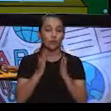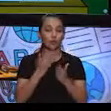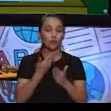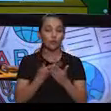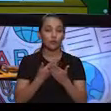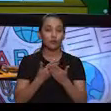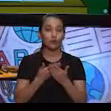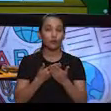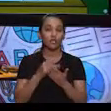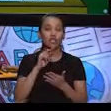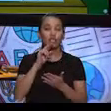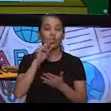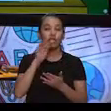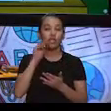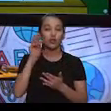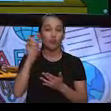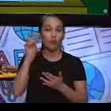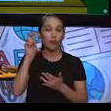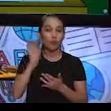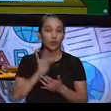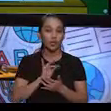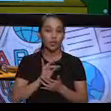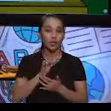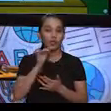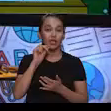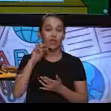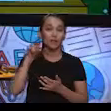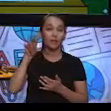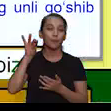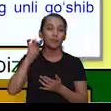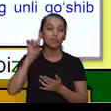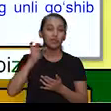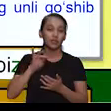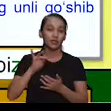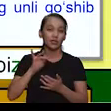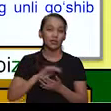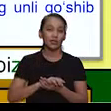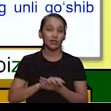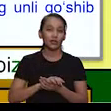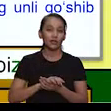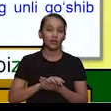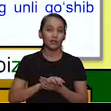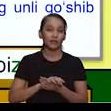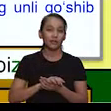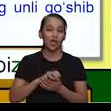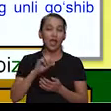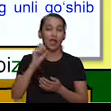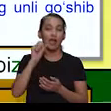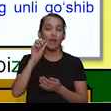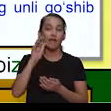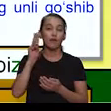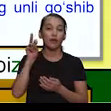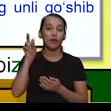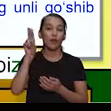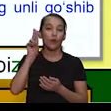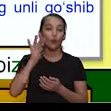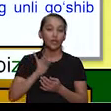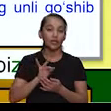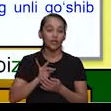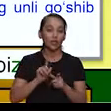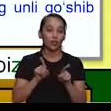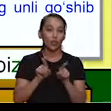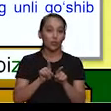yalpiz. Mana aziz o'quvchilar, demak biz mana shunday ikkilangan vaqtimizda, ayniqsa diktant